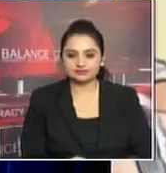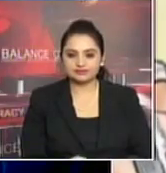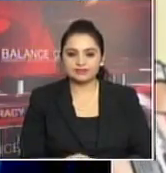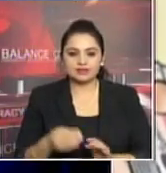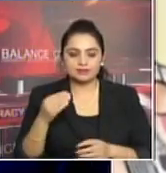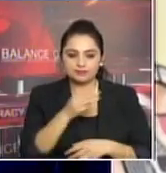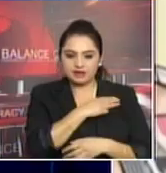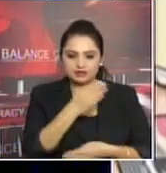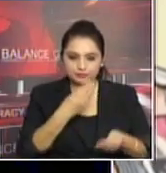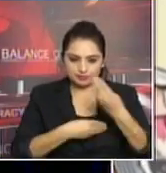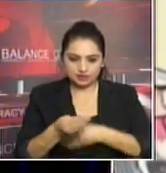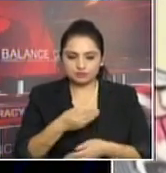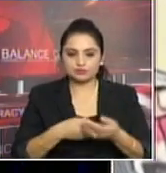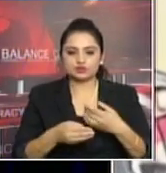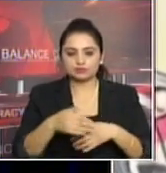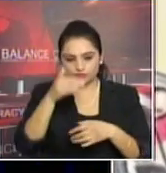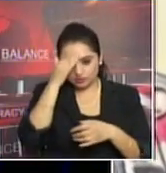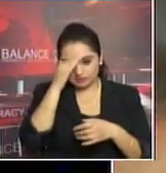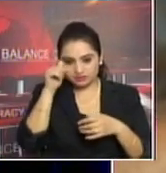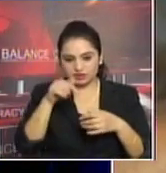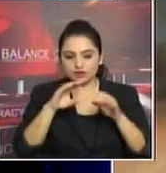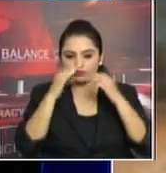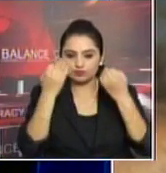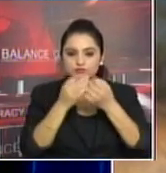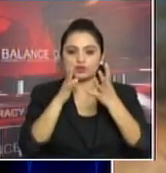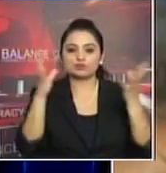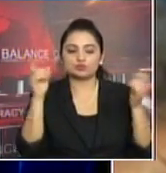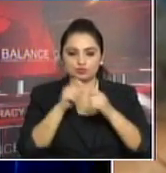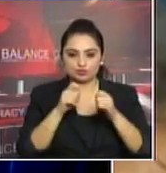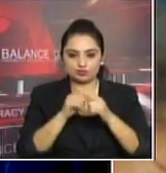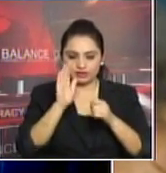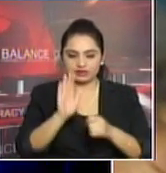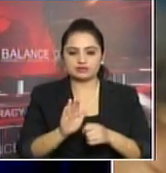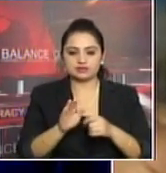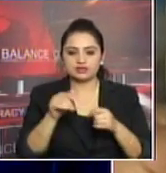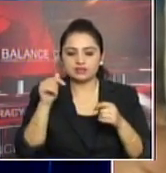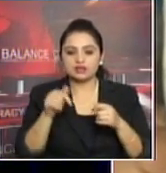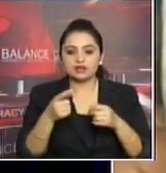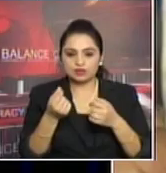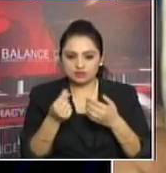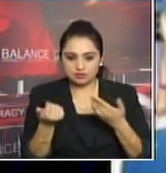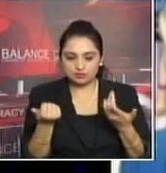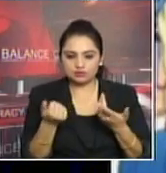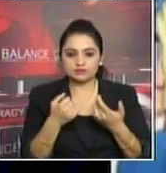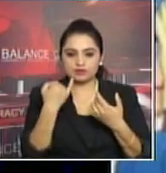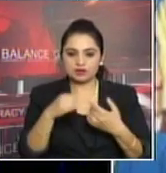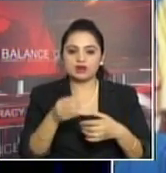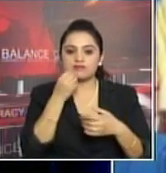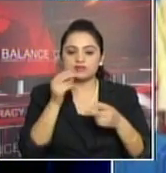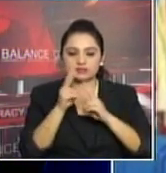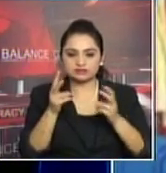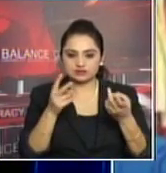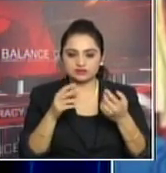मानव बेचबिखनको समस्याले अहिले विश्वमा विकराल रूप लिएको छ। मानव ओसार पसारको कार्य हात हतियार र लागु औषधिको कारोबार सरह